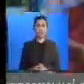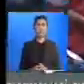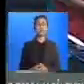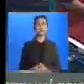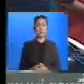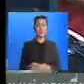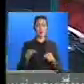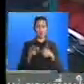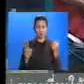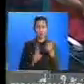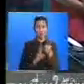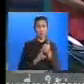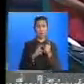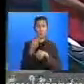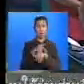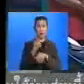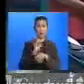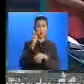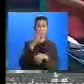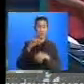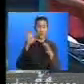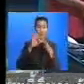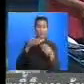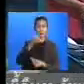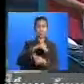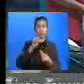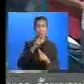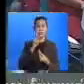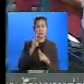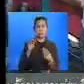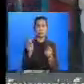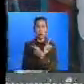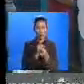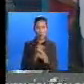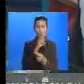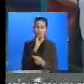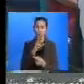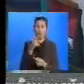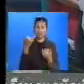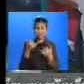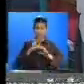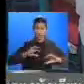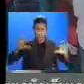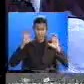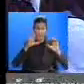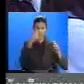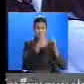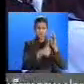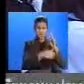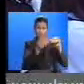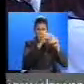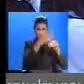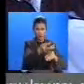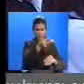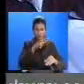รองประธานสภาที่ปรึกษาเศรษฐกิจและสังคมแห่งชาติมองว่ารัฐบาลควรนำเงินที่ได้จากการขึ้นภาษีน้ำมันมาลงทุนด้าน